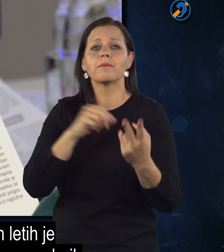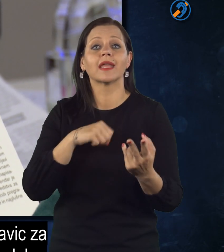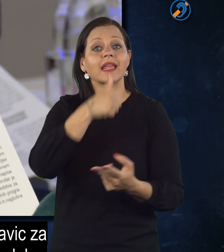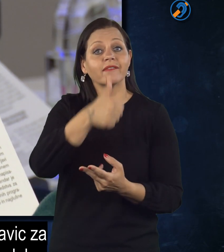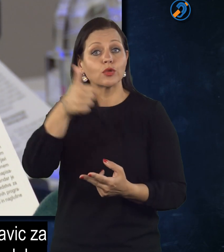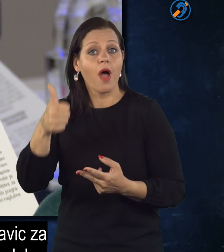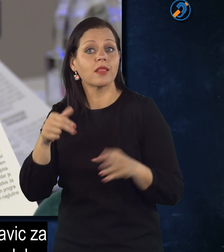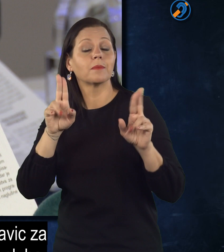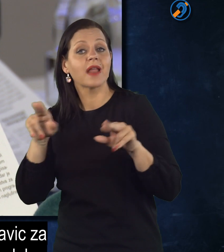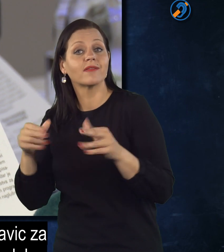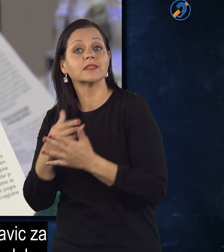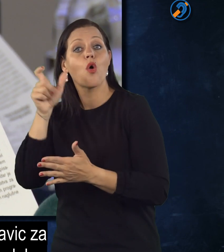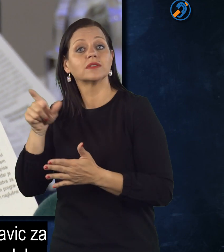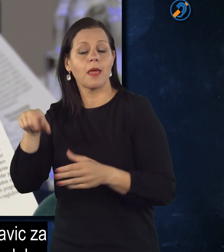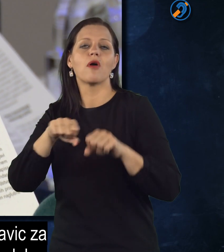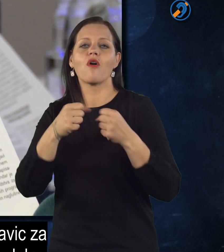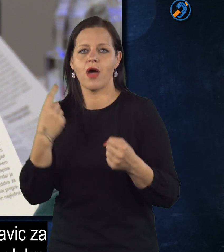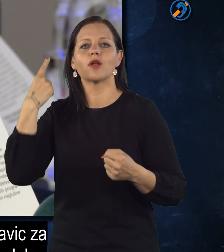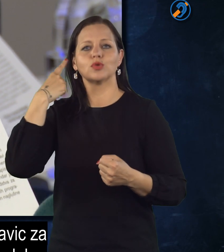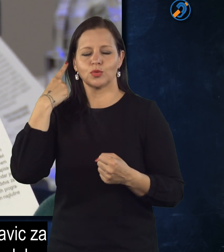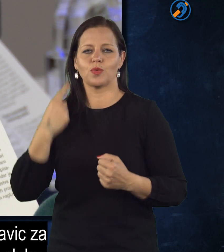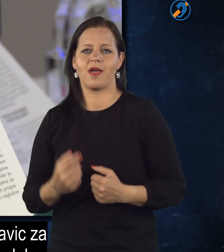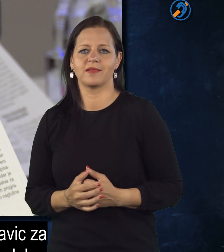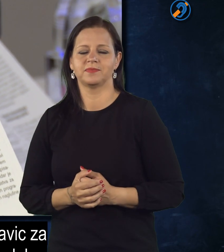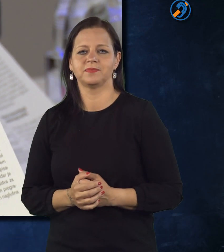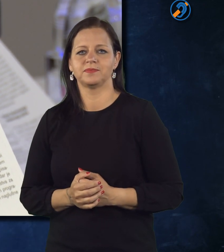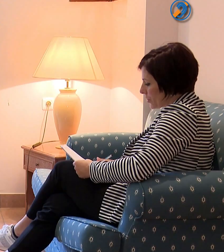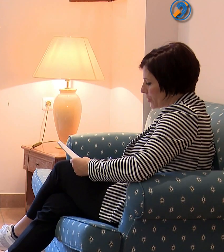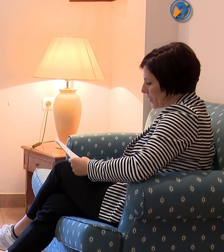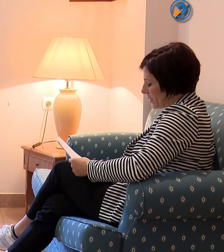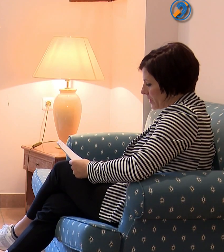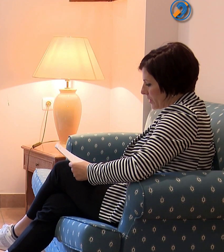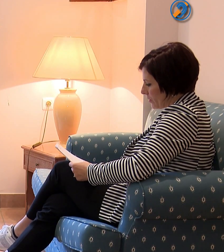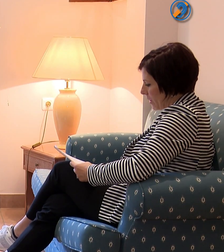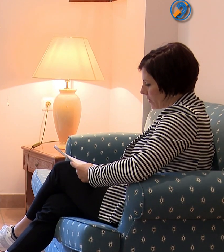veliko pomembnih individualnih pravic za osebe z okvaro sluha.